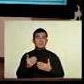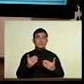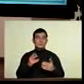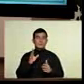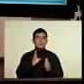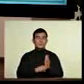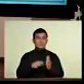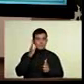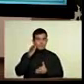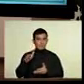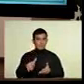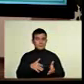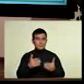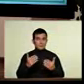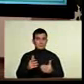рек?